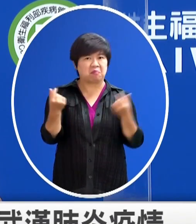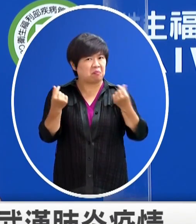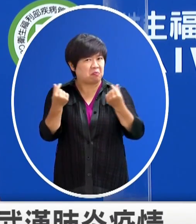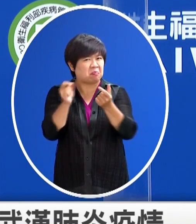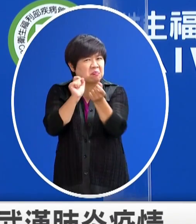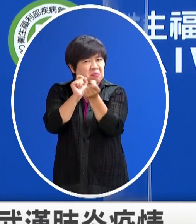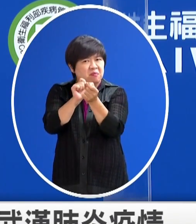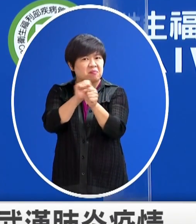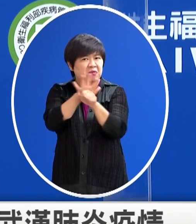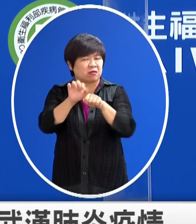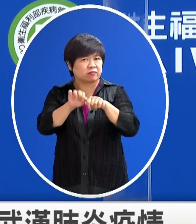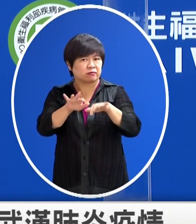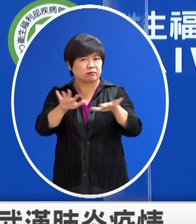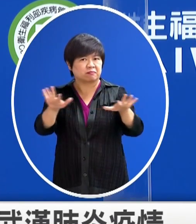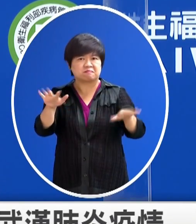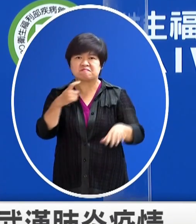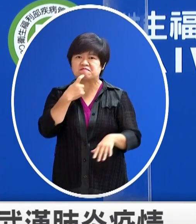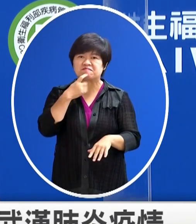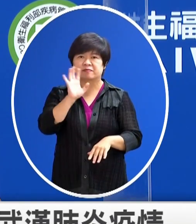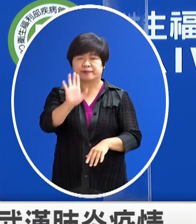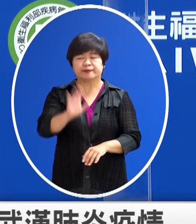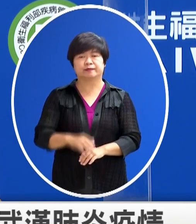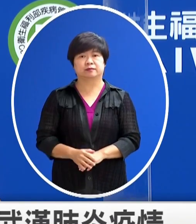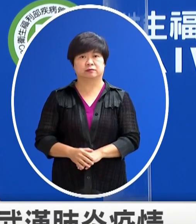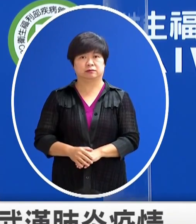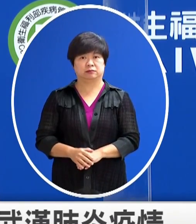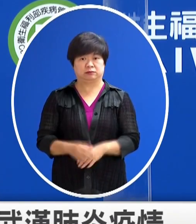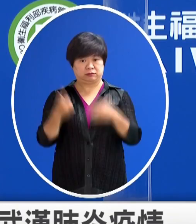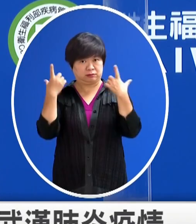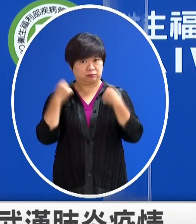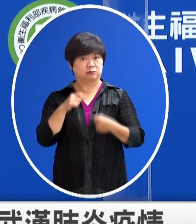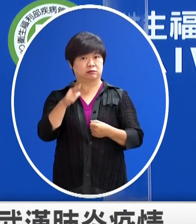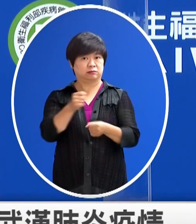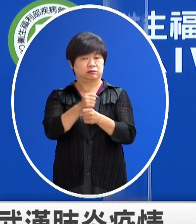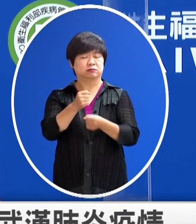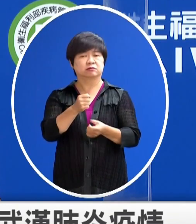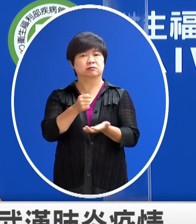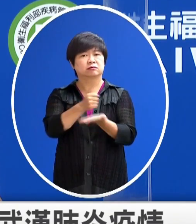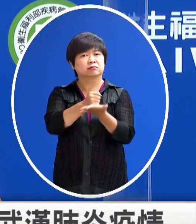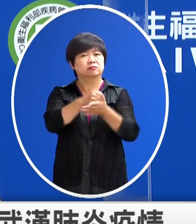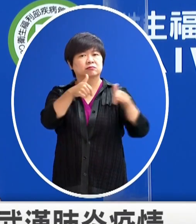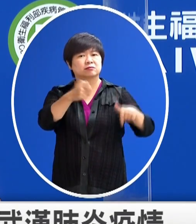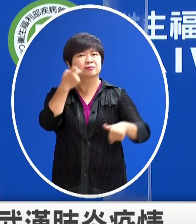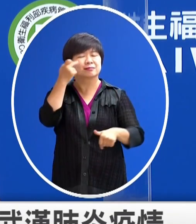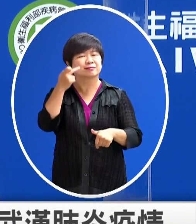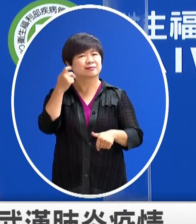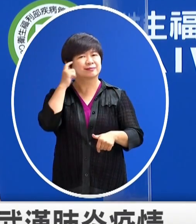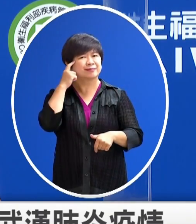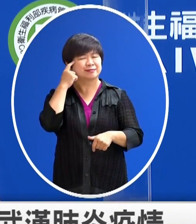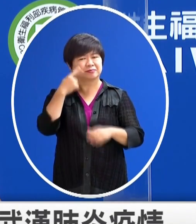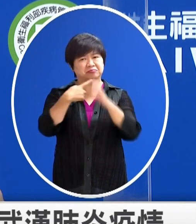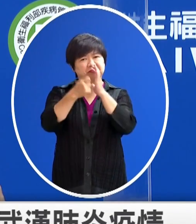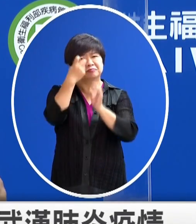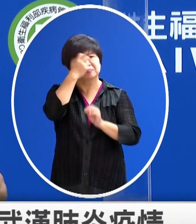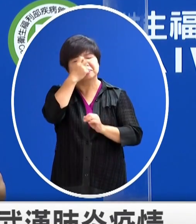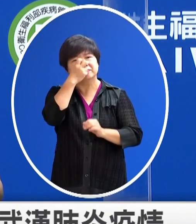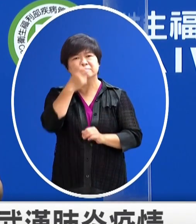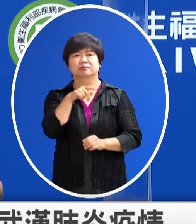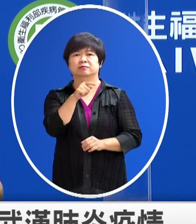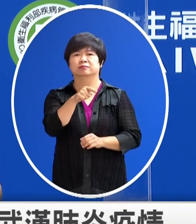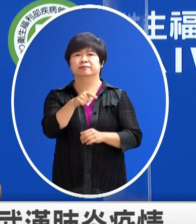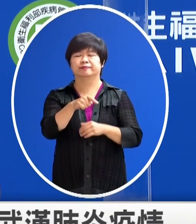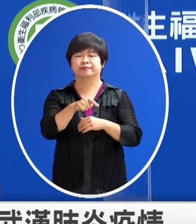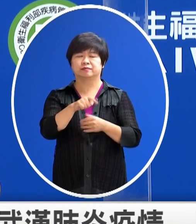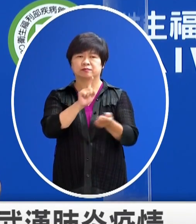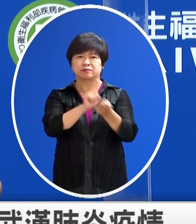是 COVID-19 相关的一些症状。那本来在墨西哥他有安排要采检，那不过因为他们那边对